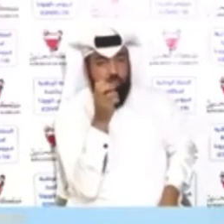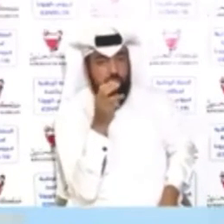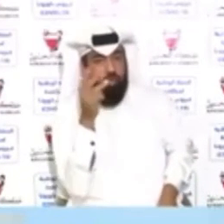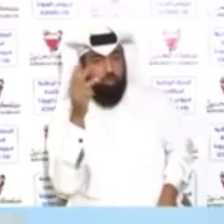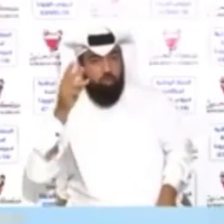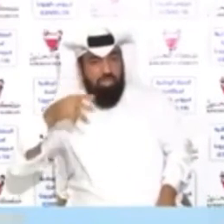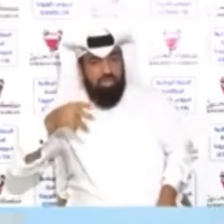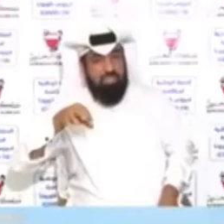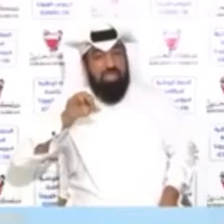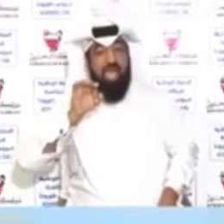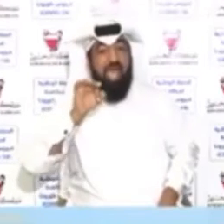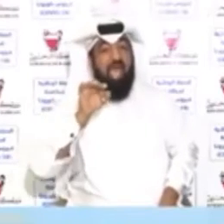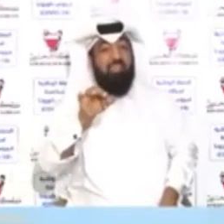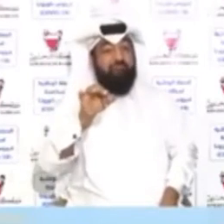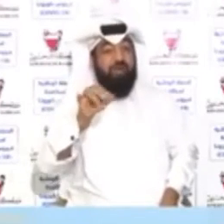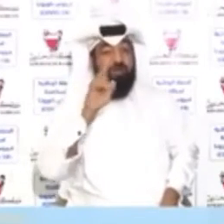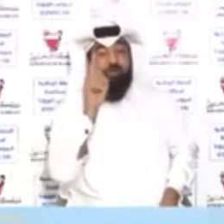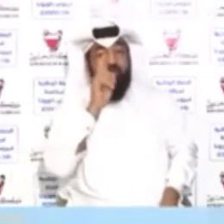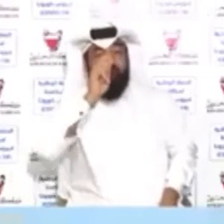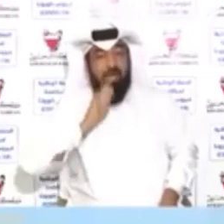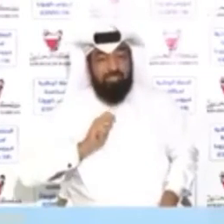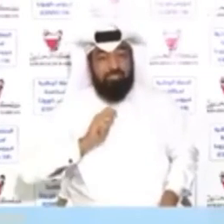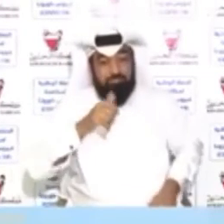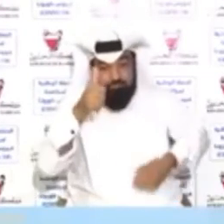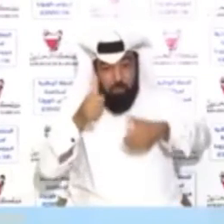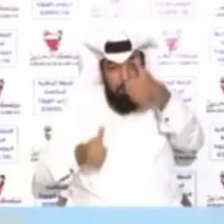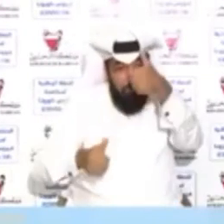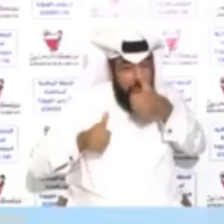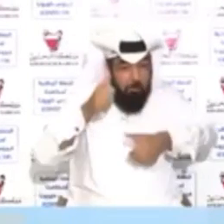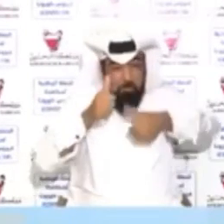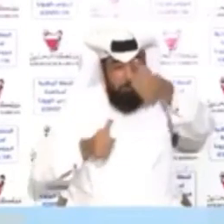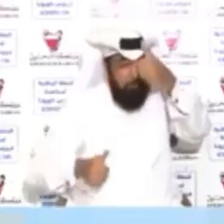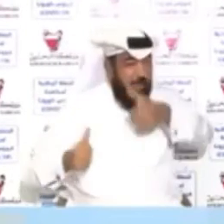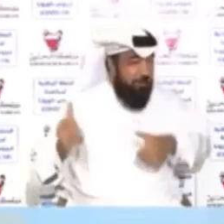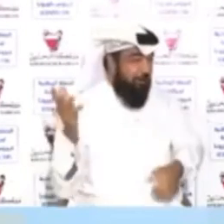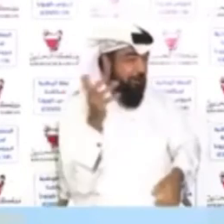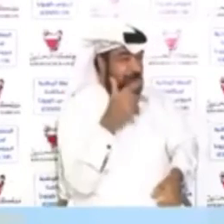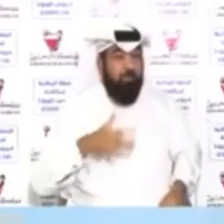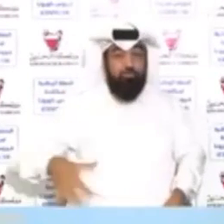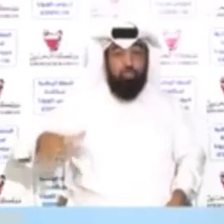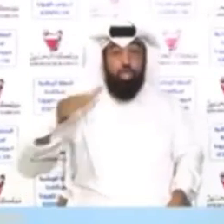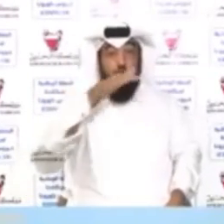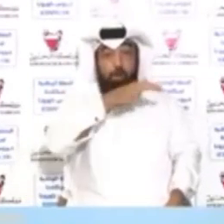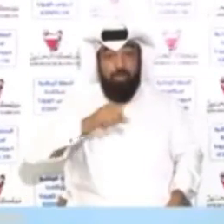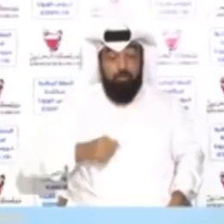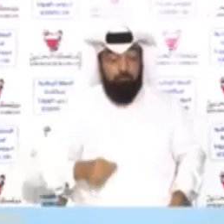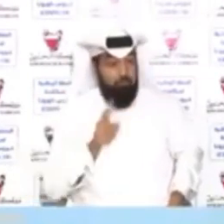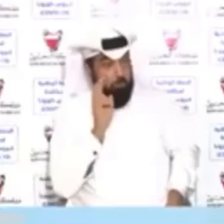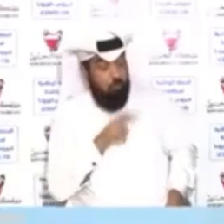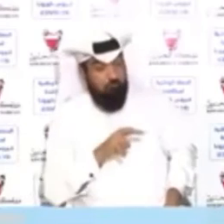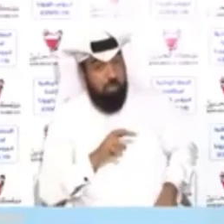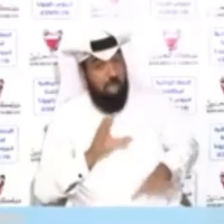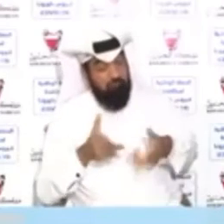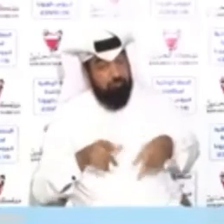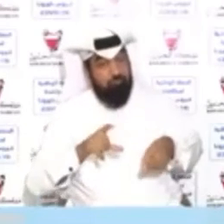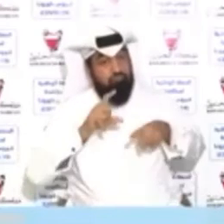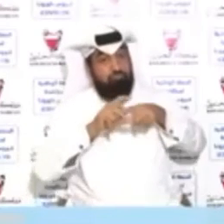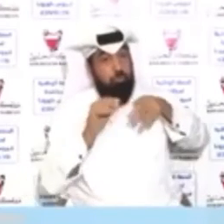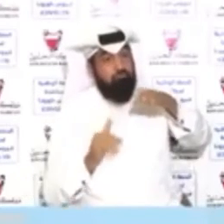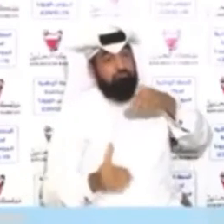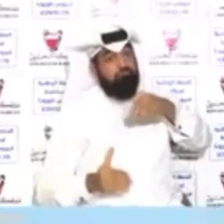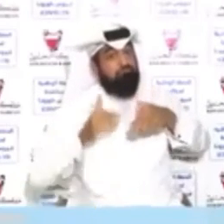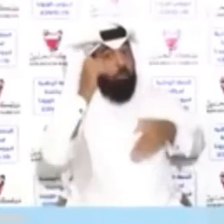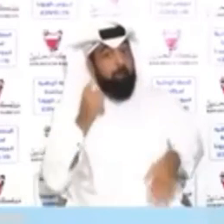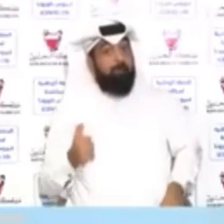فحص، وهو بالنسبة إلى عدد السكان في مملكة البحرين تعتبر دولة البحرين هي من أعلى الدول اللي ممكن أنها